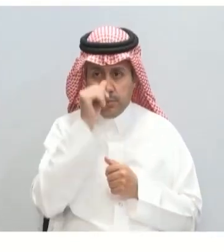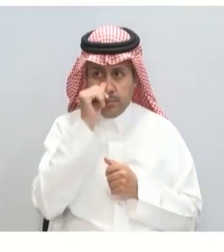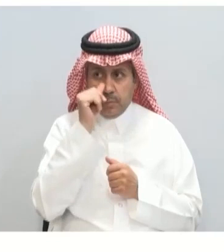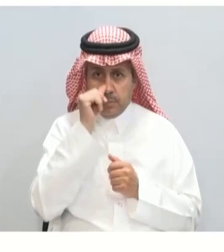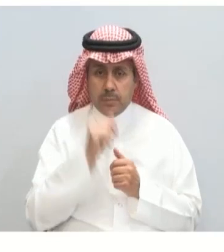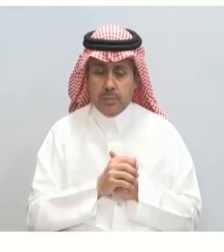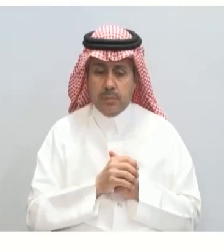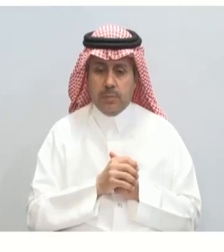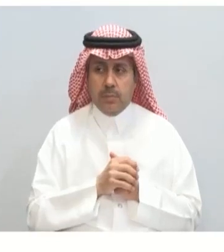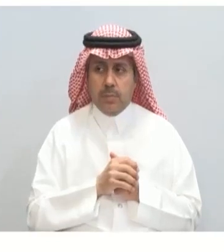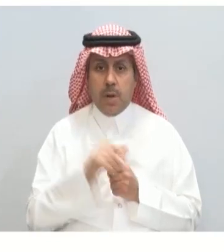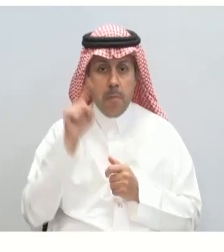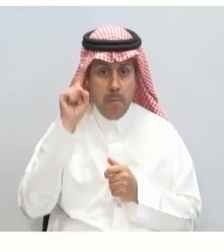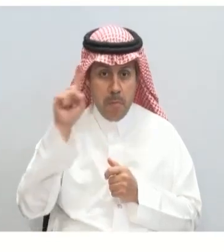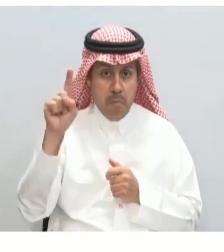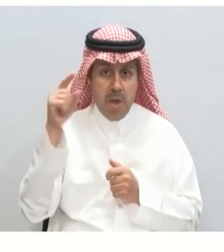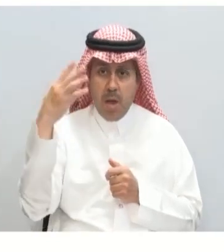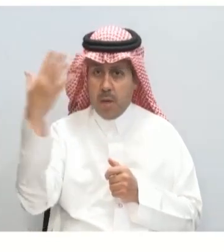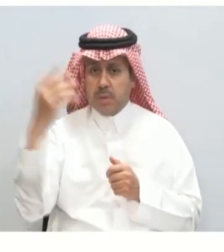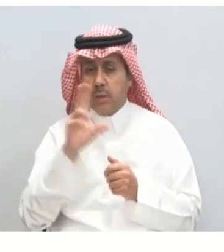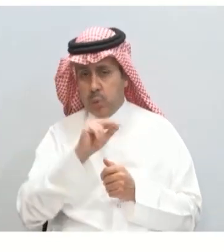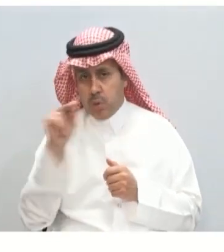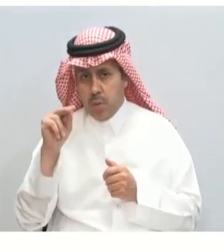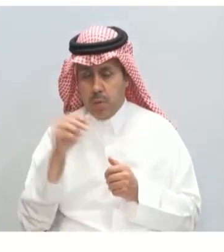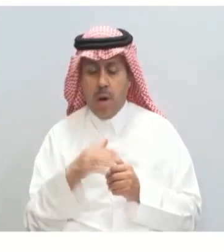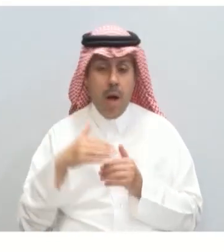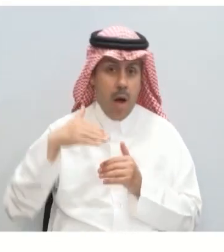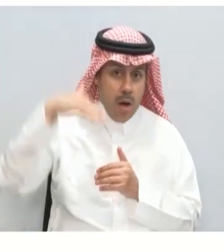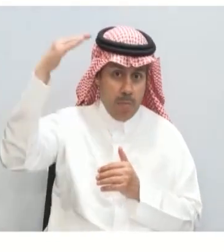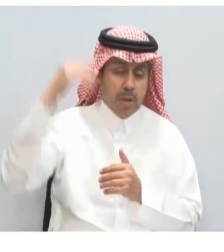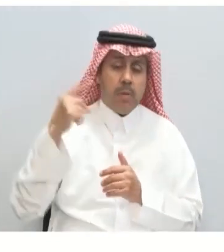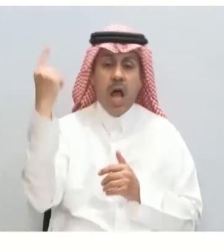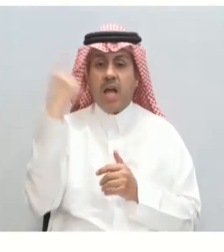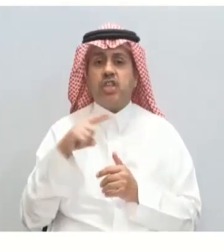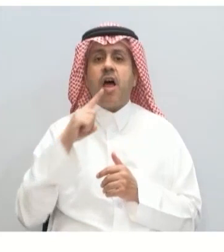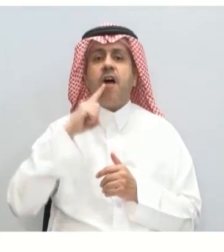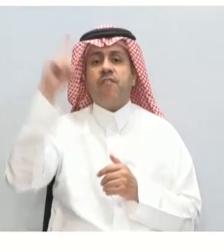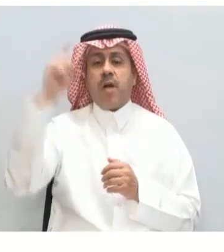10000 اذا بي 5 تساوي او اكبر من